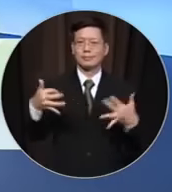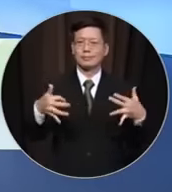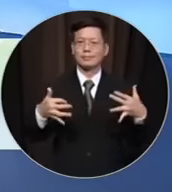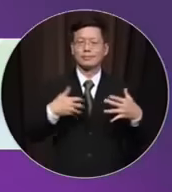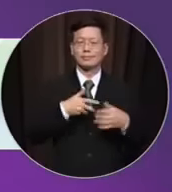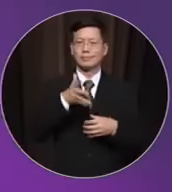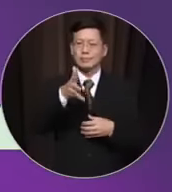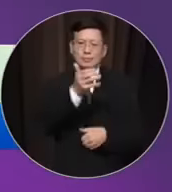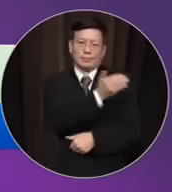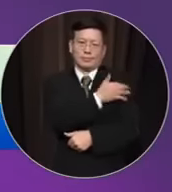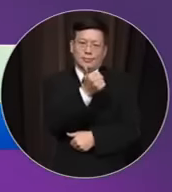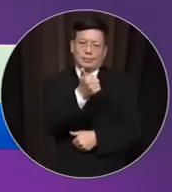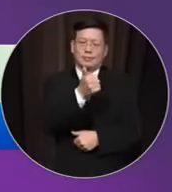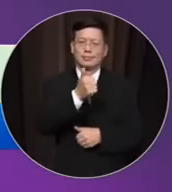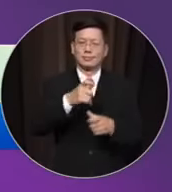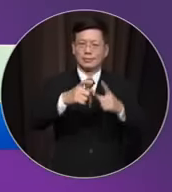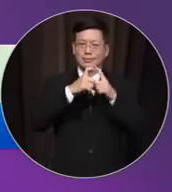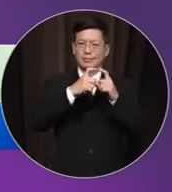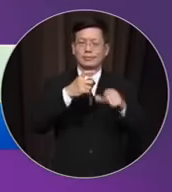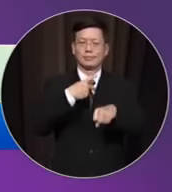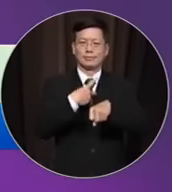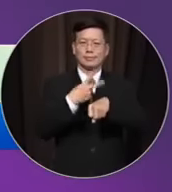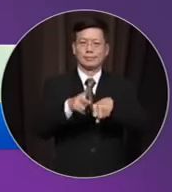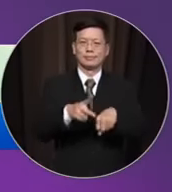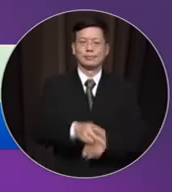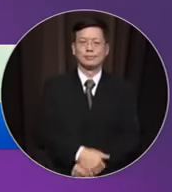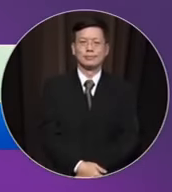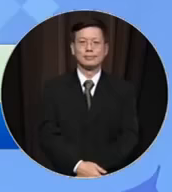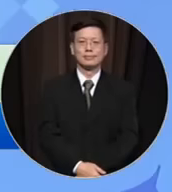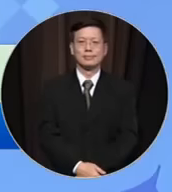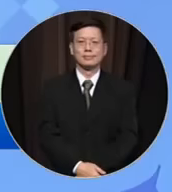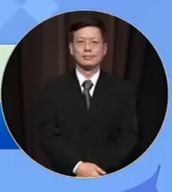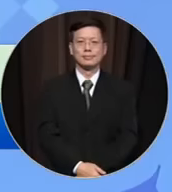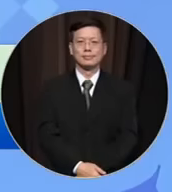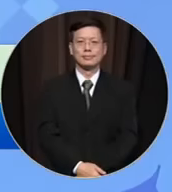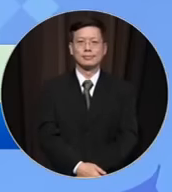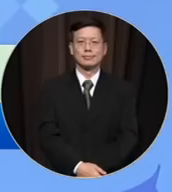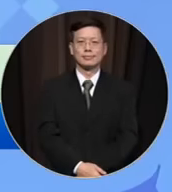我们先请陈建仁先生先行回答，时间两分钟。